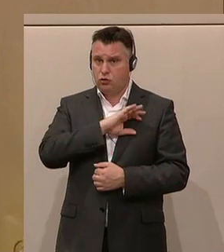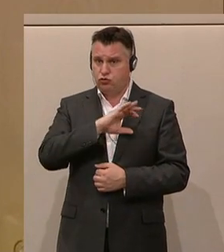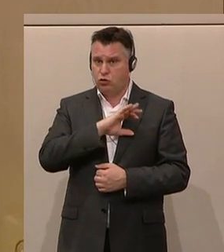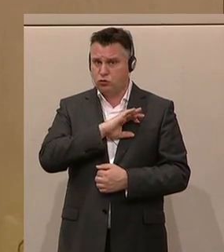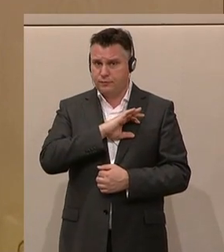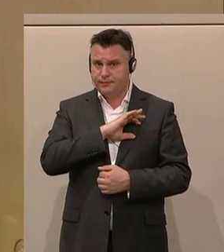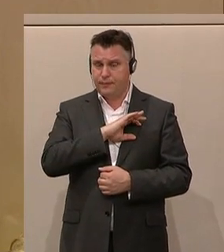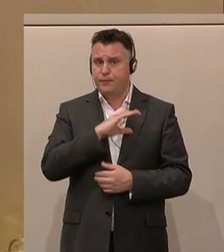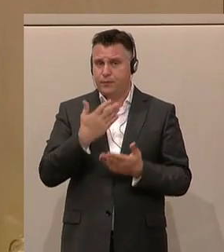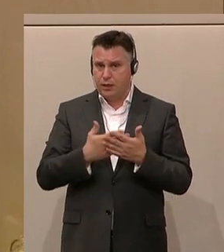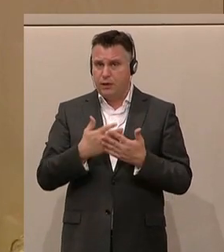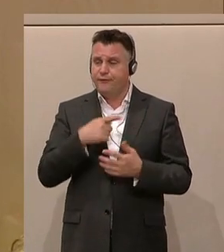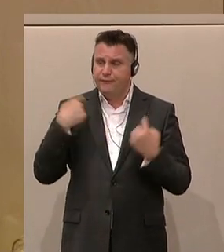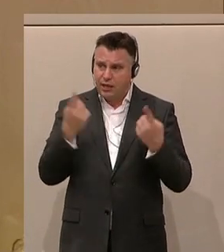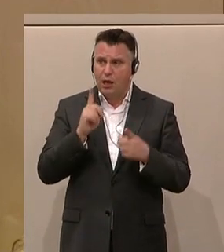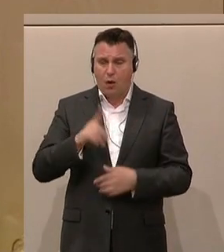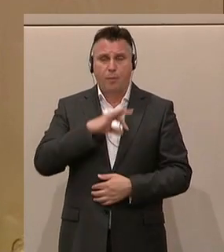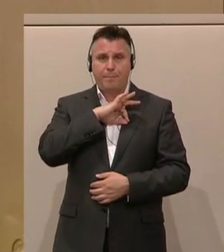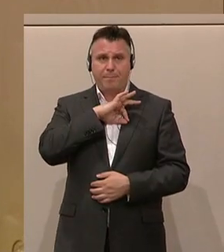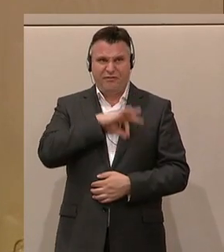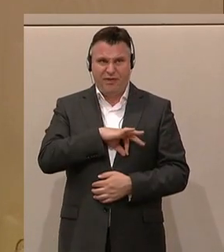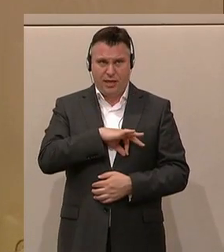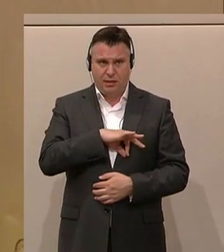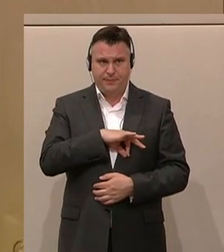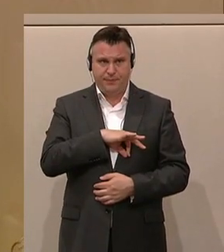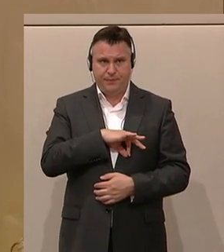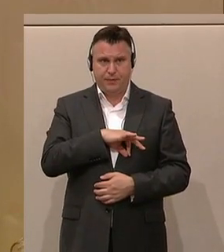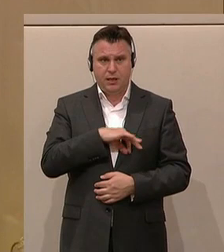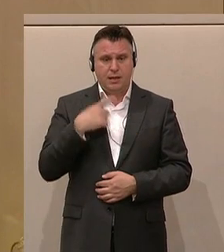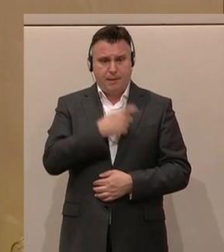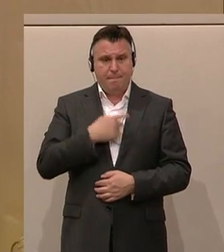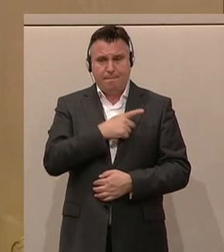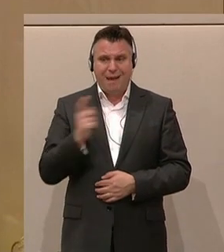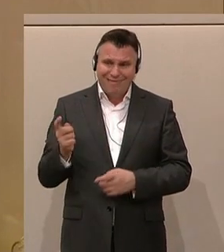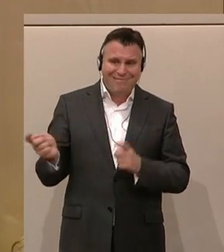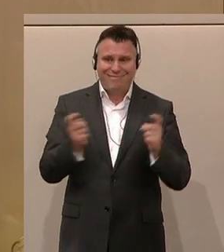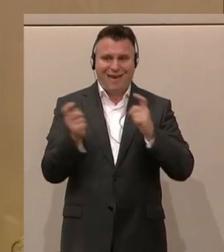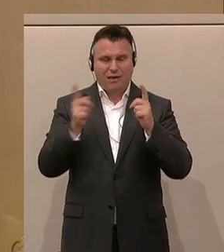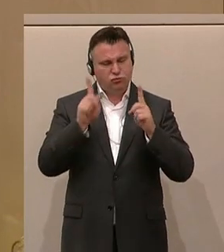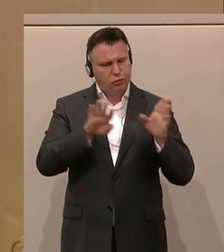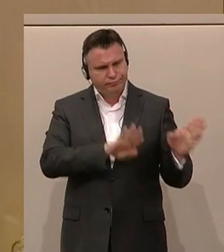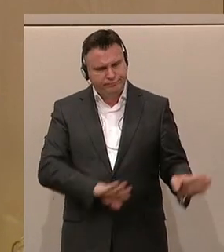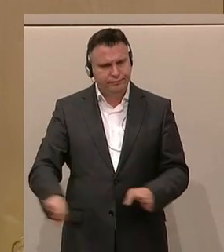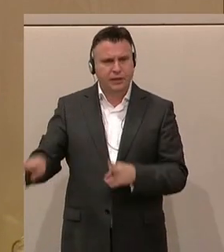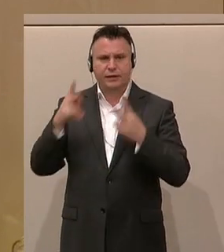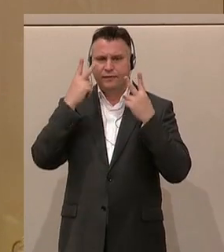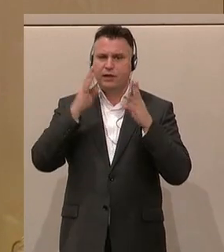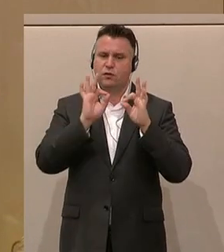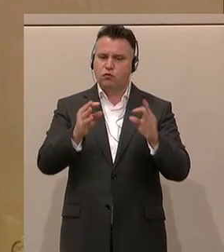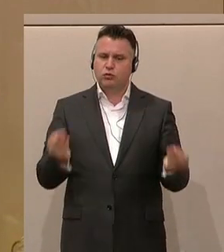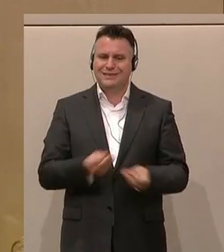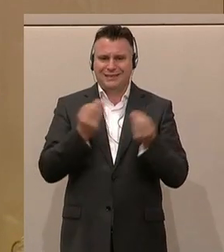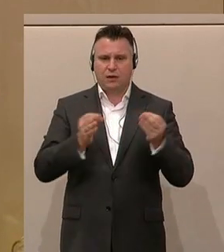haben auch aus meiner Sicht auch eine Verpflichtung, das übliche Parteienhickhack kurz beiseite zu lassen und im Sinne der Sache, im Sinne für